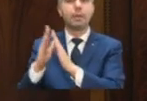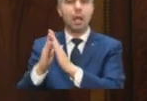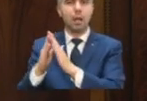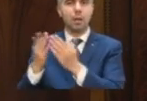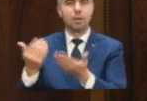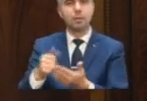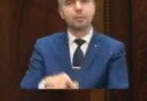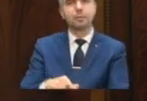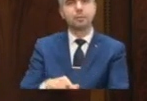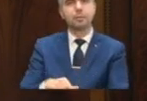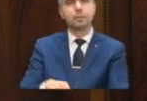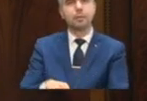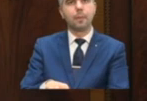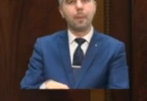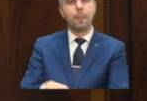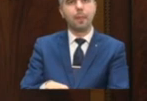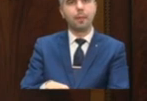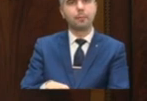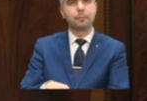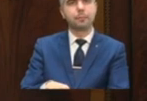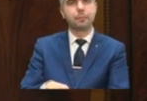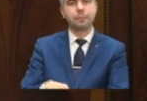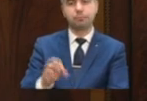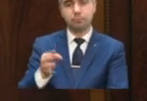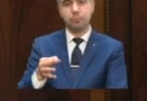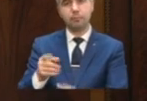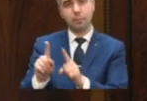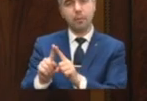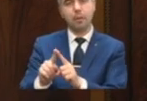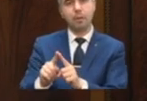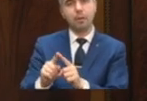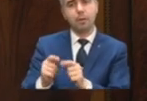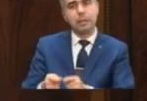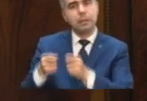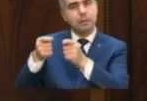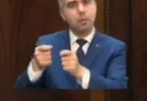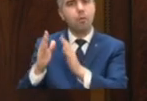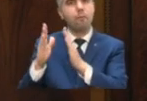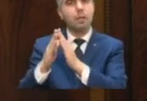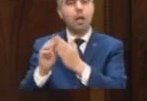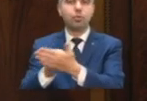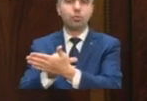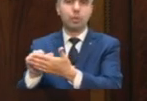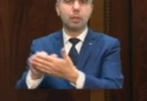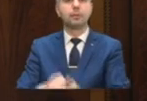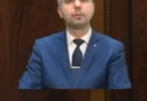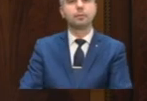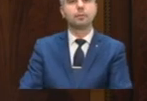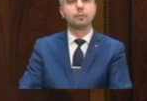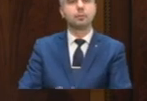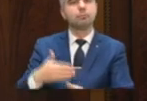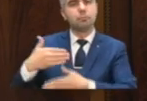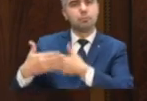يكون عنده واحد الدخل اللي كيسمح له انه يدفع في دار ويشري دار. حتى هادشي راه